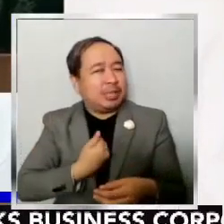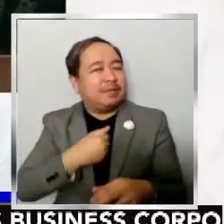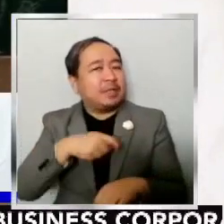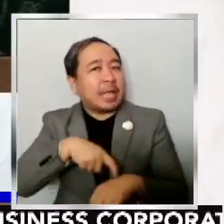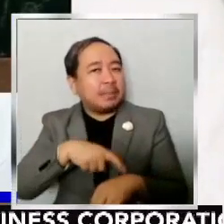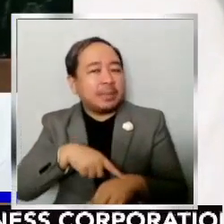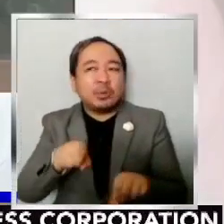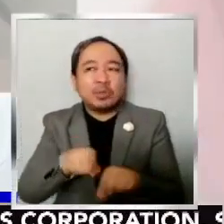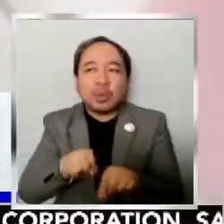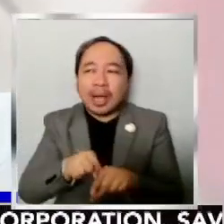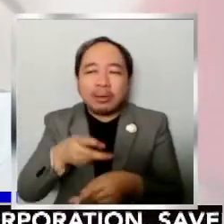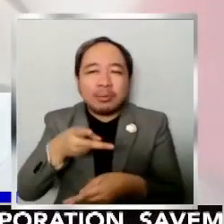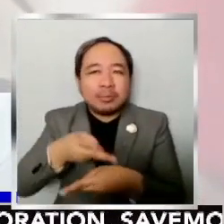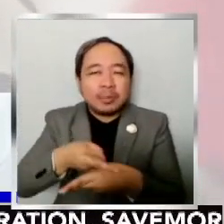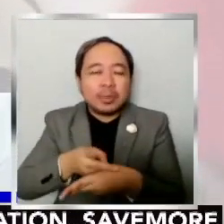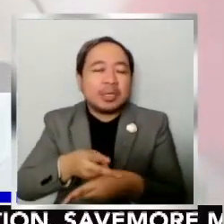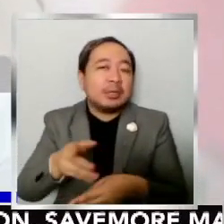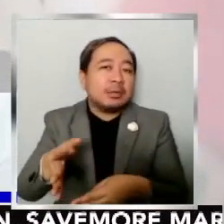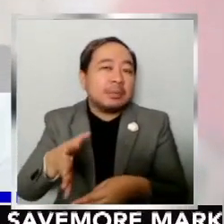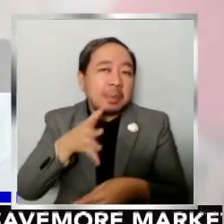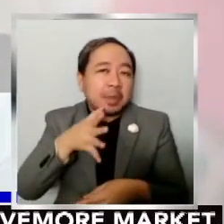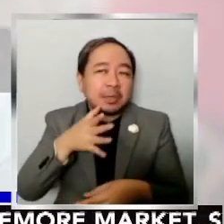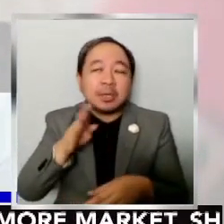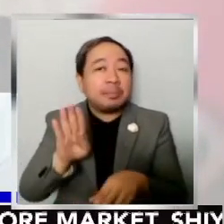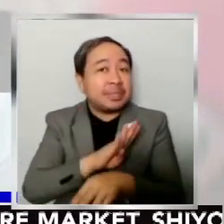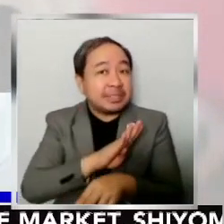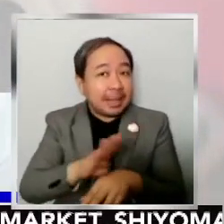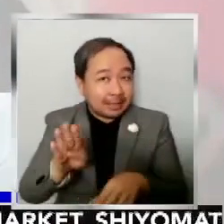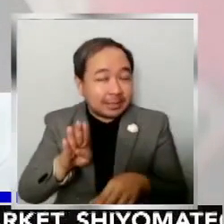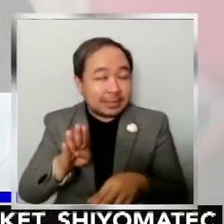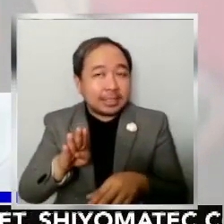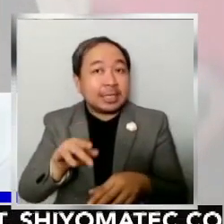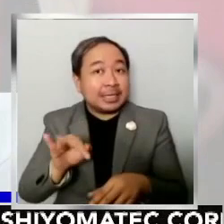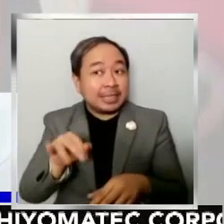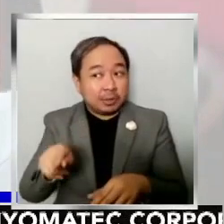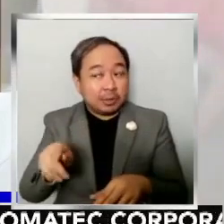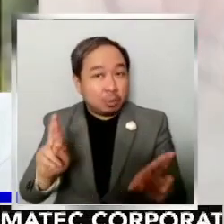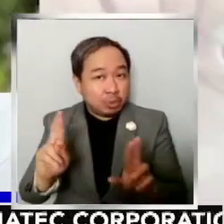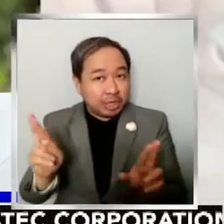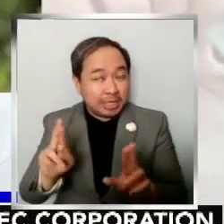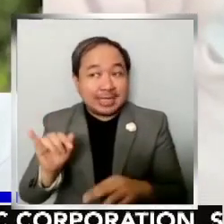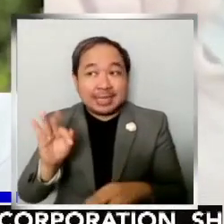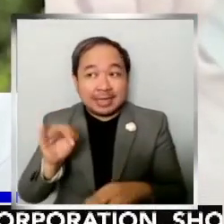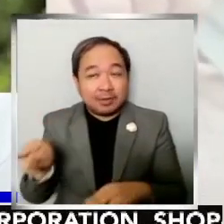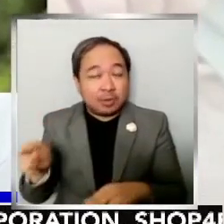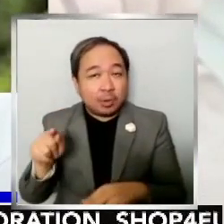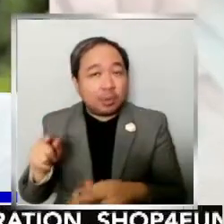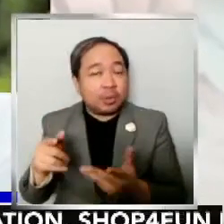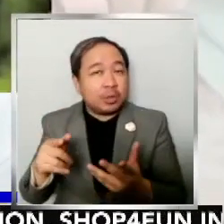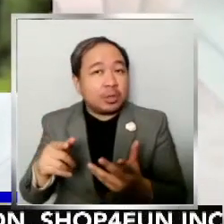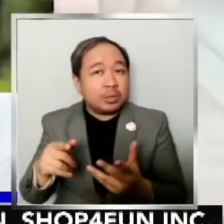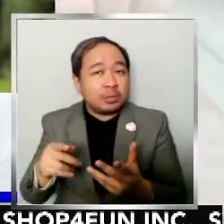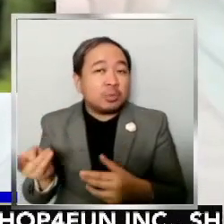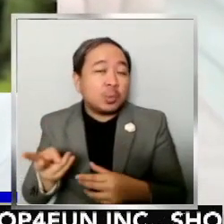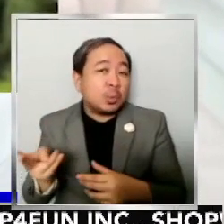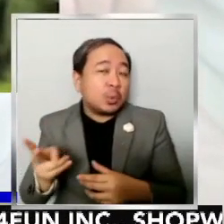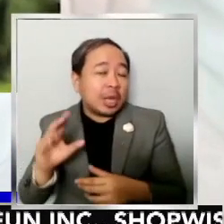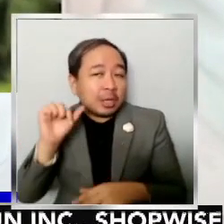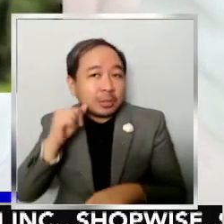mom, pagiging isang businesswoman, at kung ready ba siyang sumunod sa yapak nila ni Ding Dong, sina Zia at